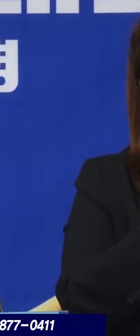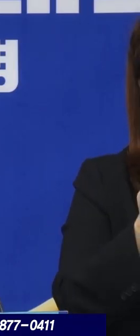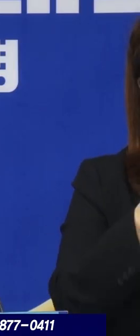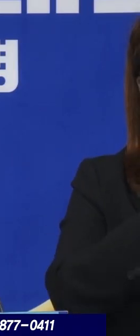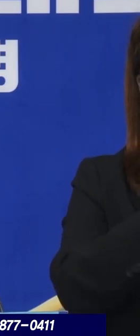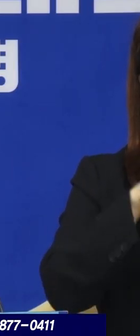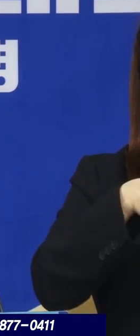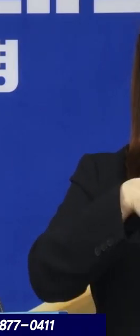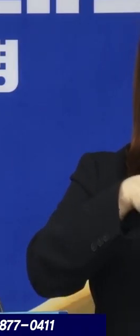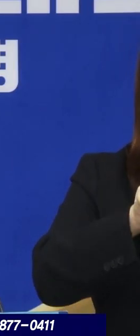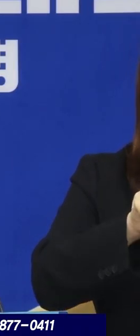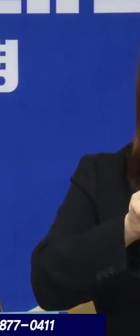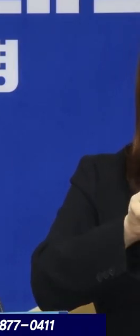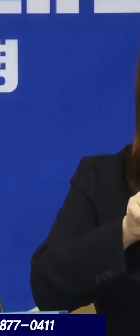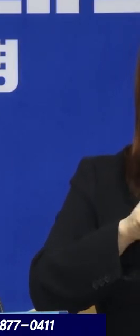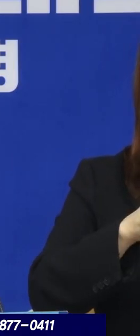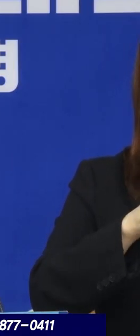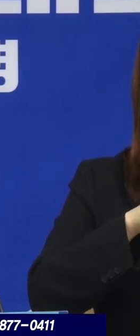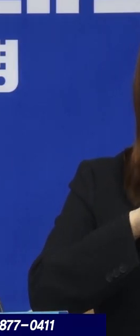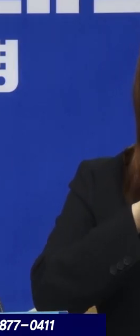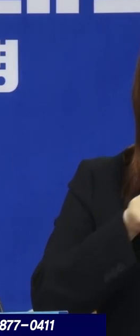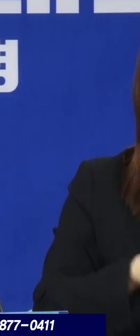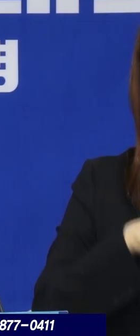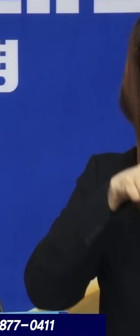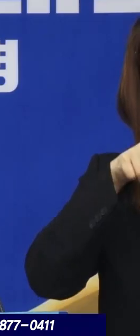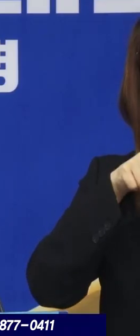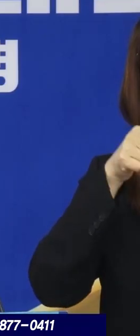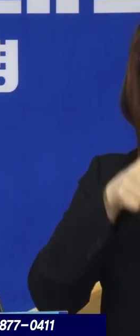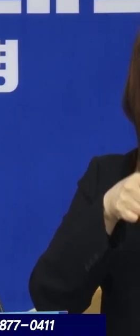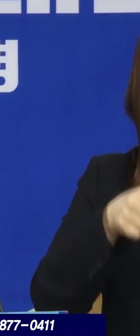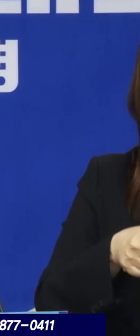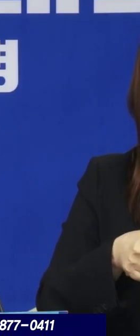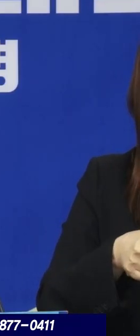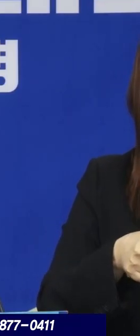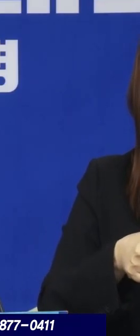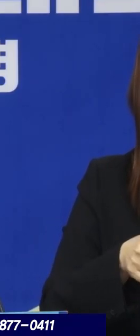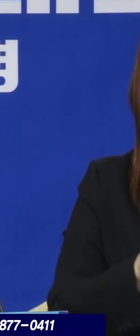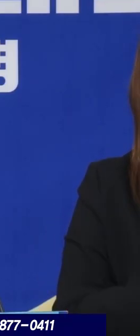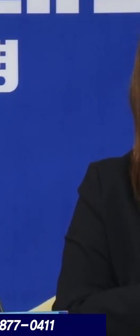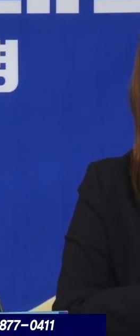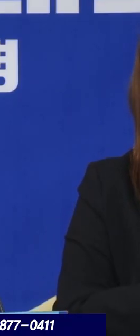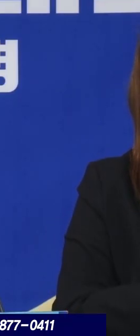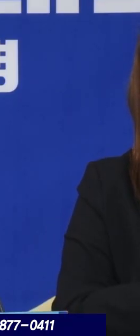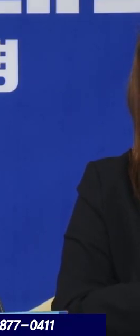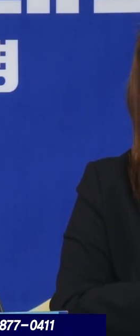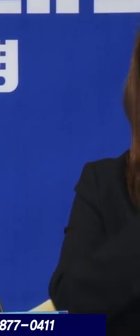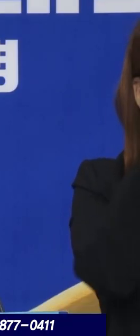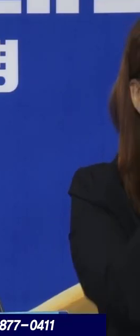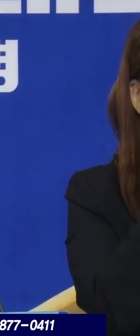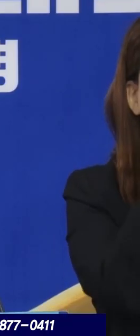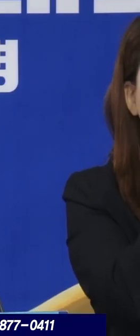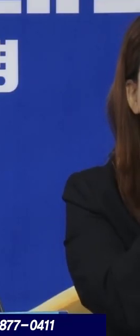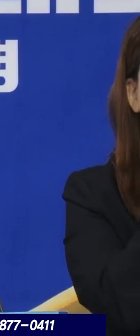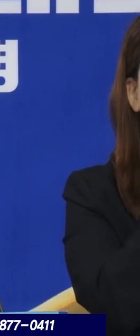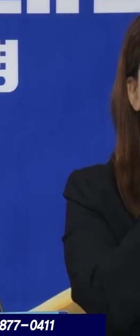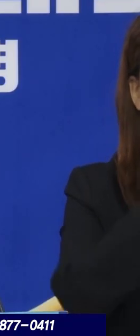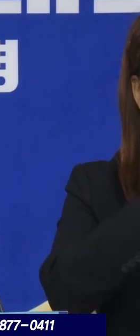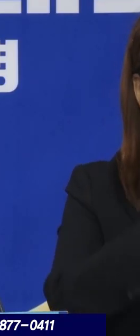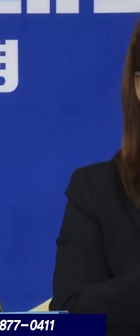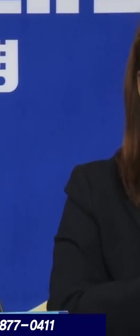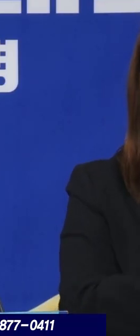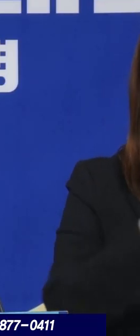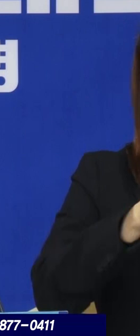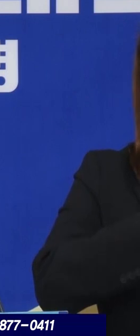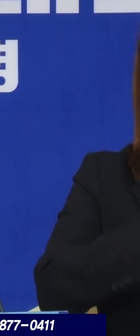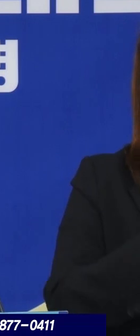사람은 윤 후보의 멘토다. 이 사람은 윤 후보로부터 수사에 관해서도 여러 가지